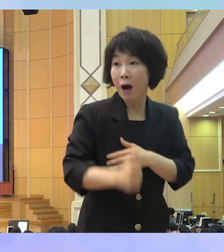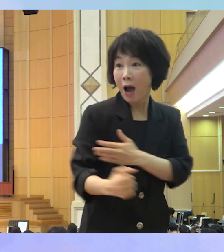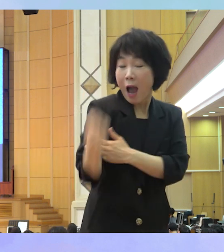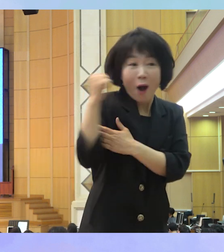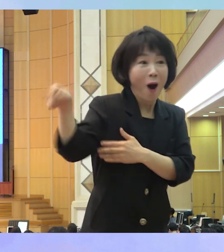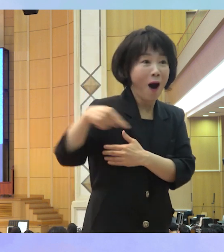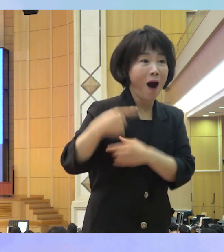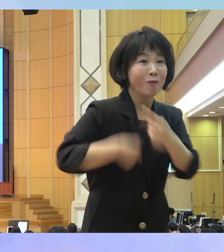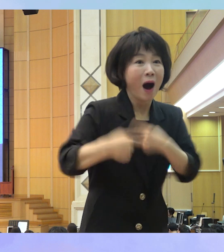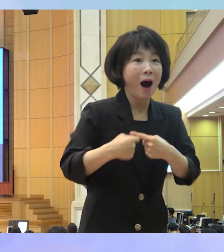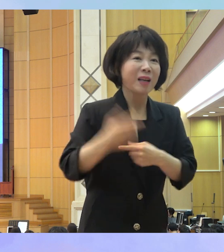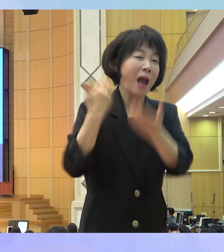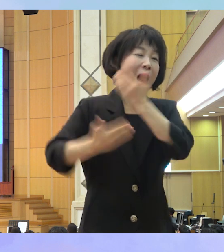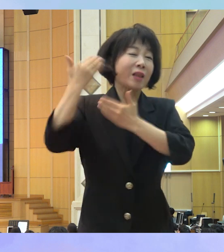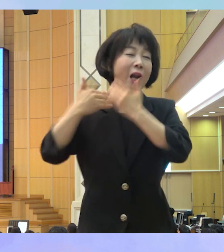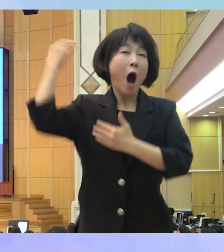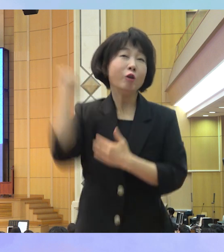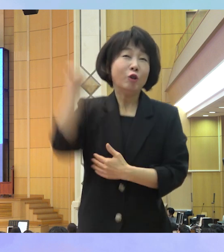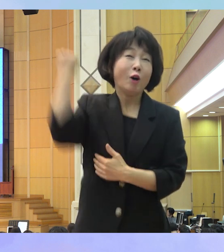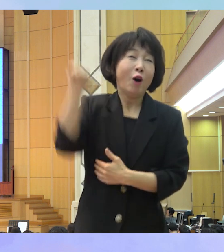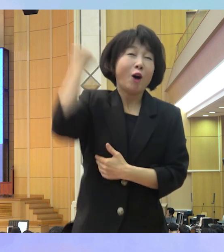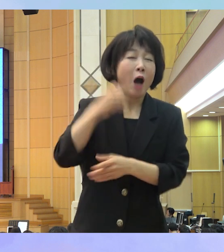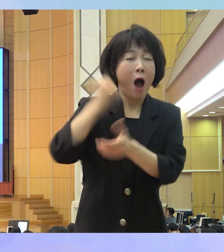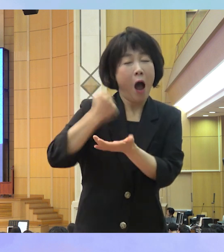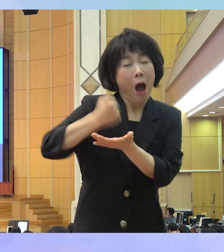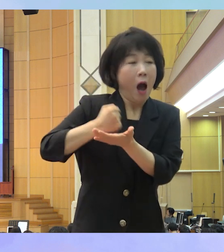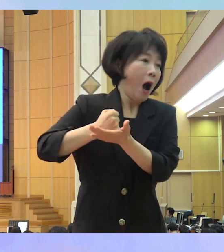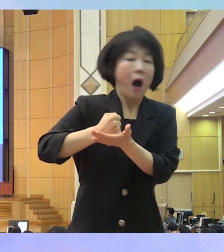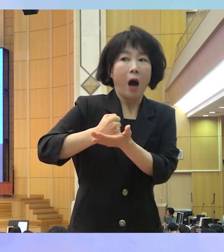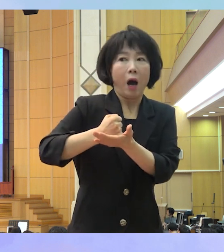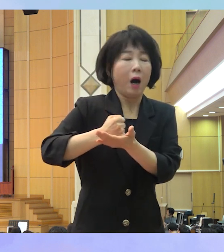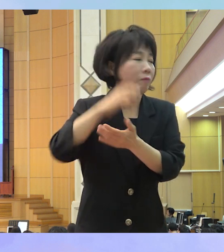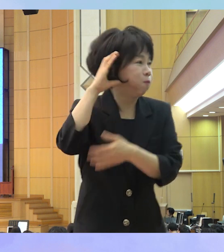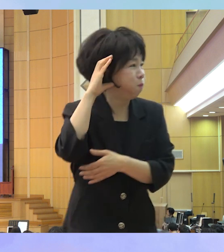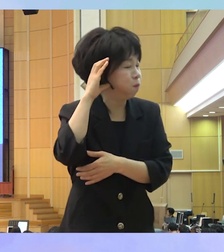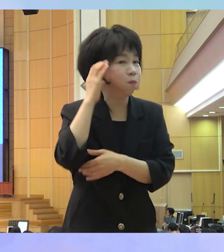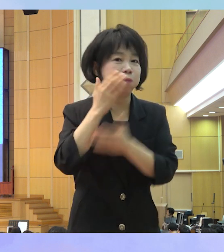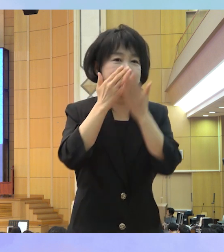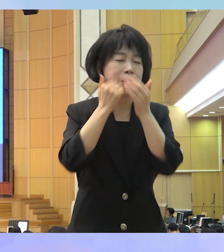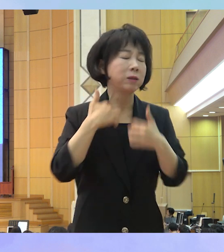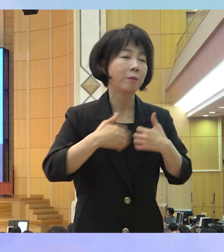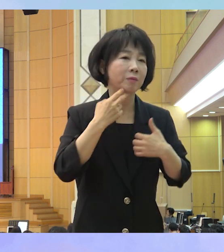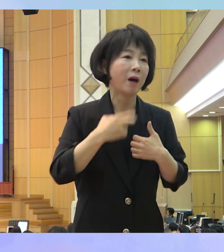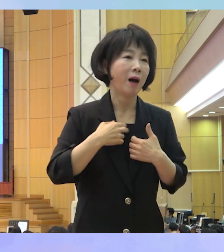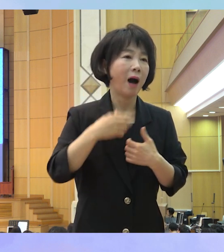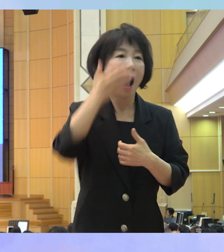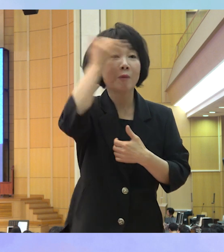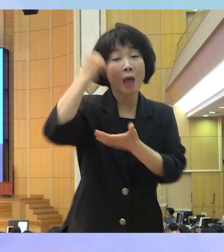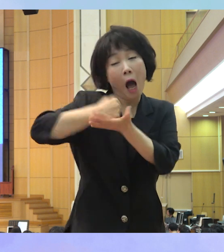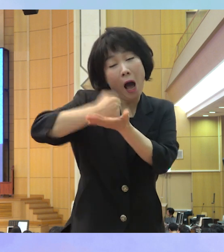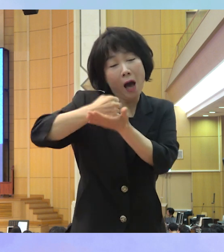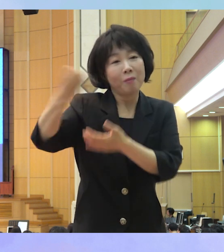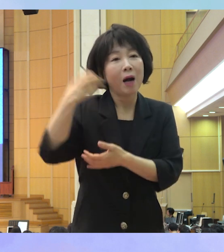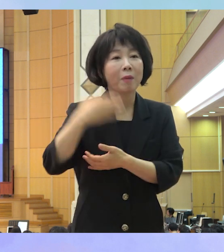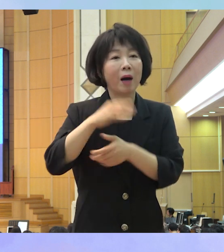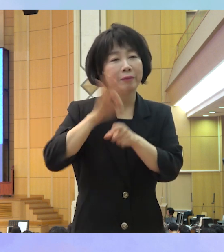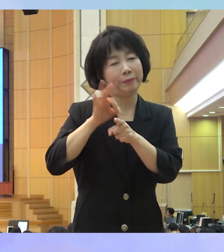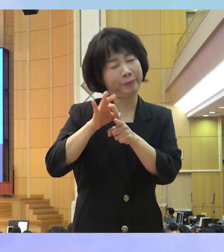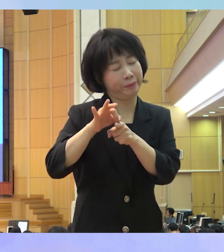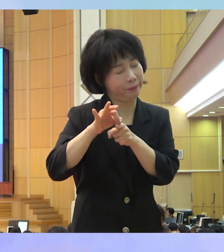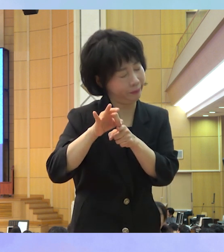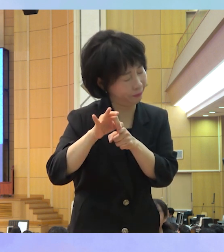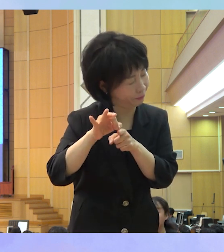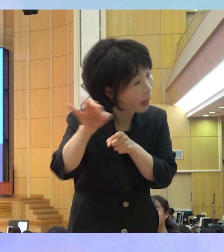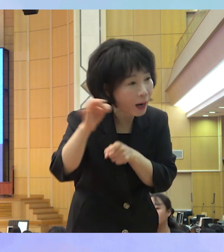내가 어떻게 살았고 옛날에 뭐 어떻게 됐고 뭐 어떻게 됐고, 막 우리 장모님이 와서 밥